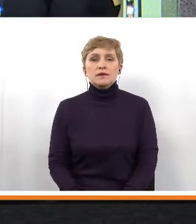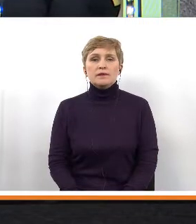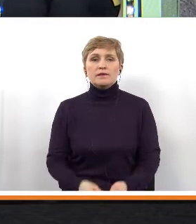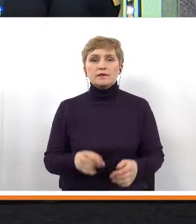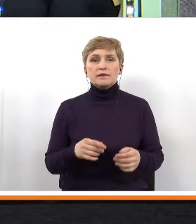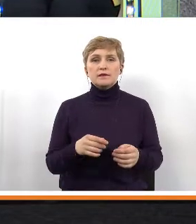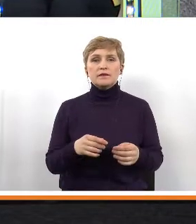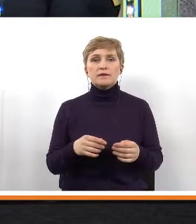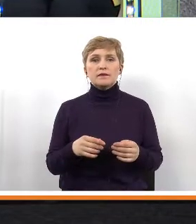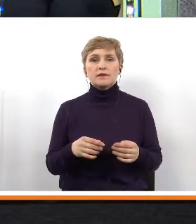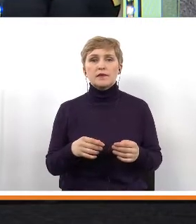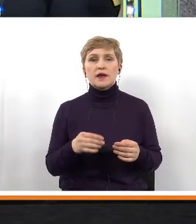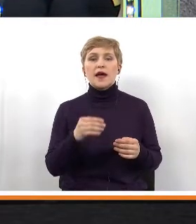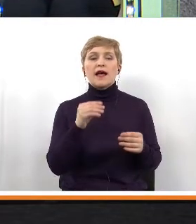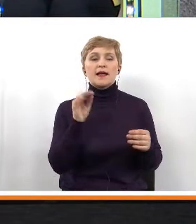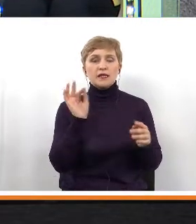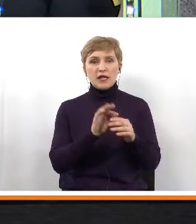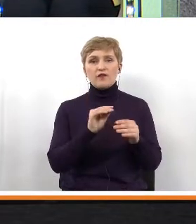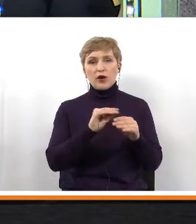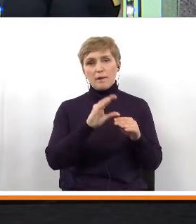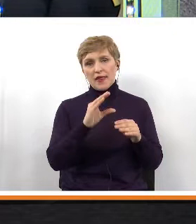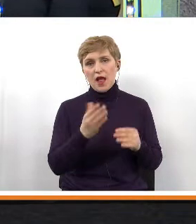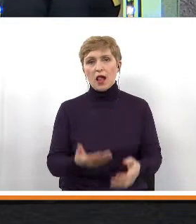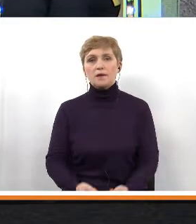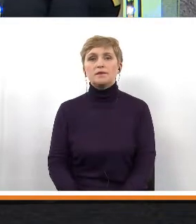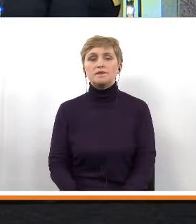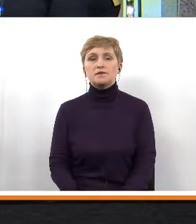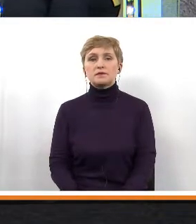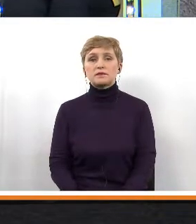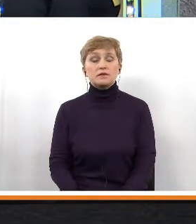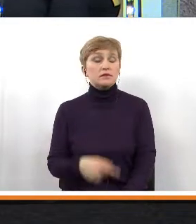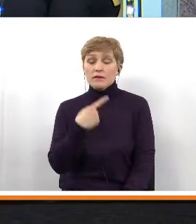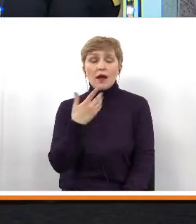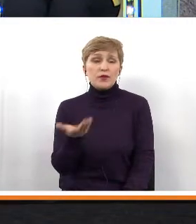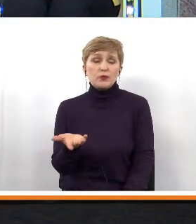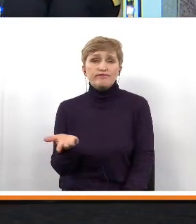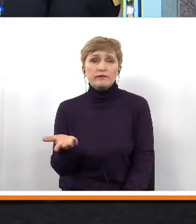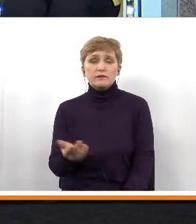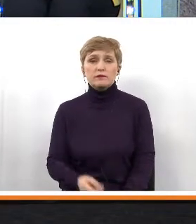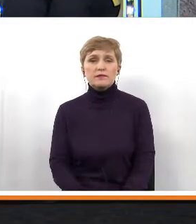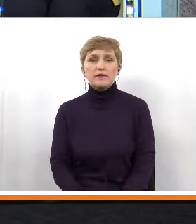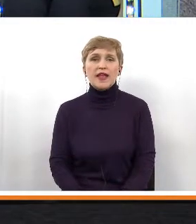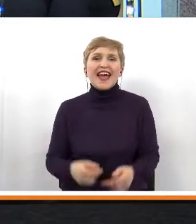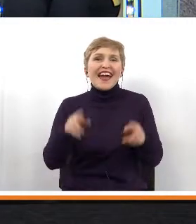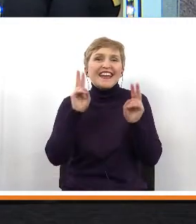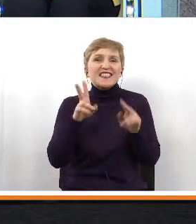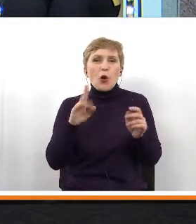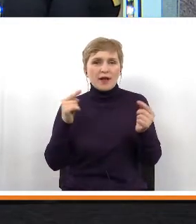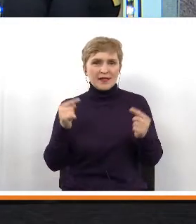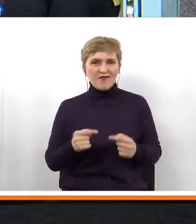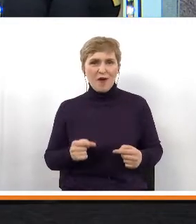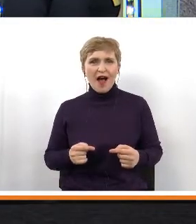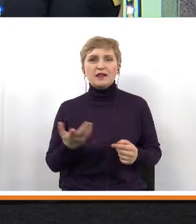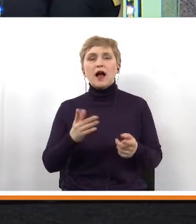тело целевого капитала. Ну вот говорю, я не знаю, как так совпало,